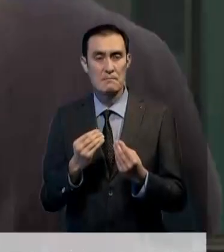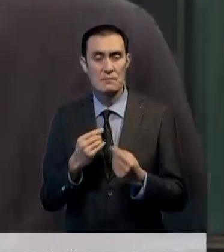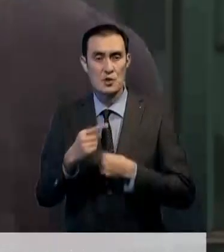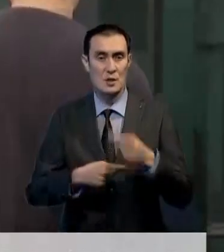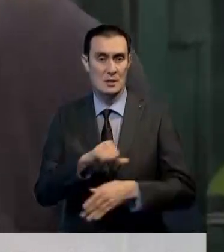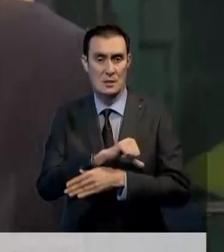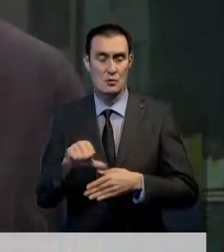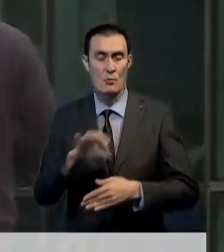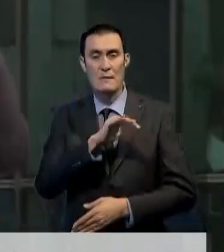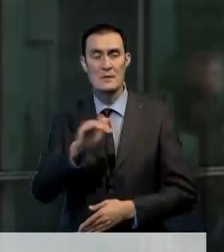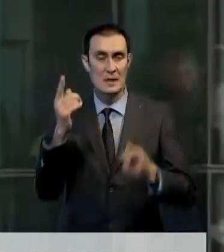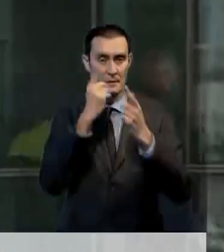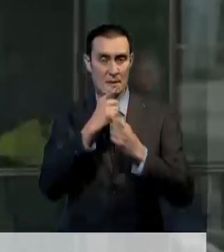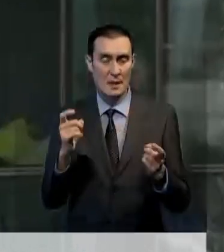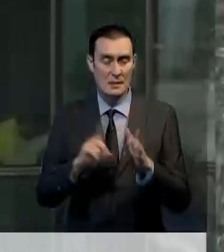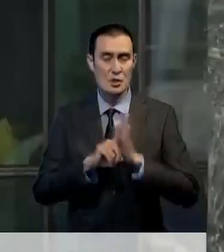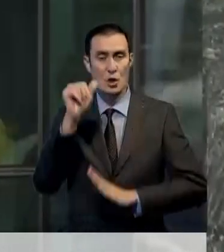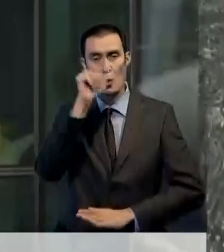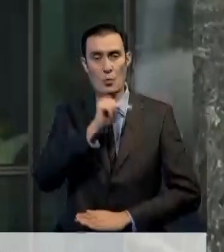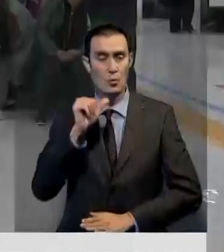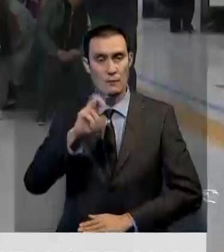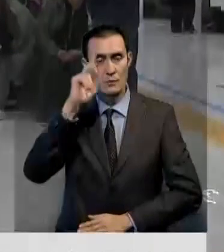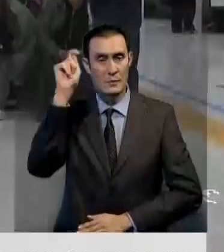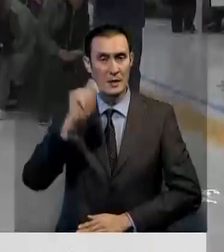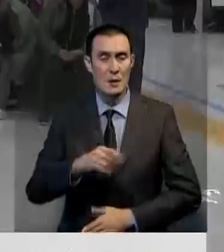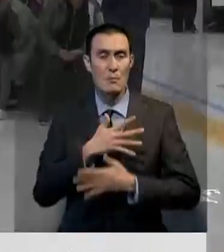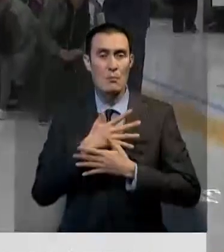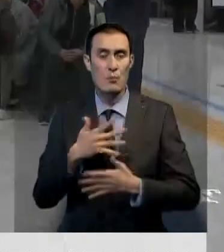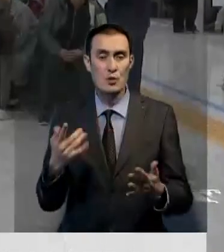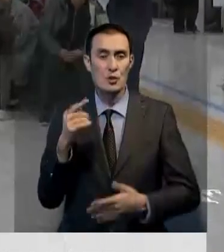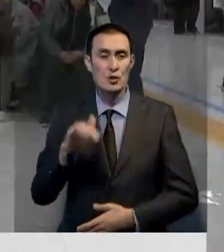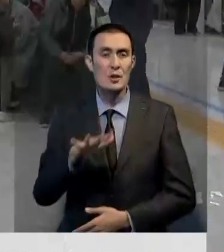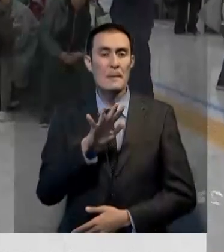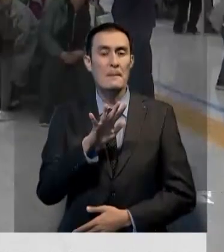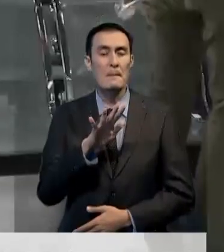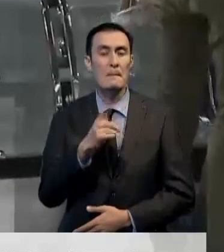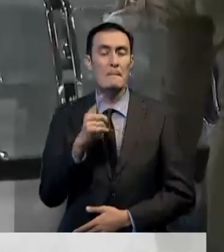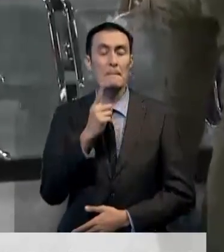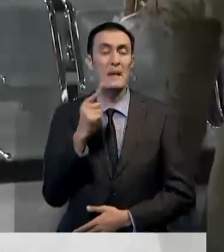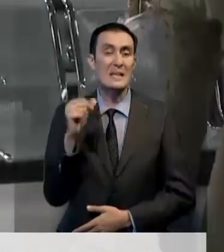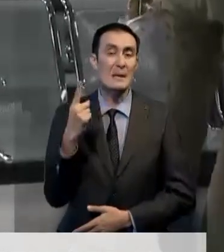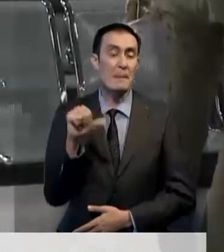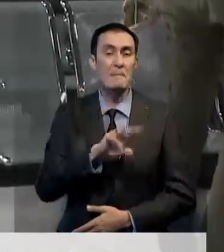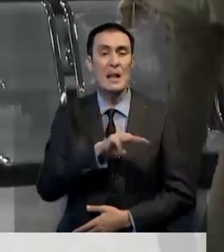границы. По официальным данным, с начала года в страну въехали больше 1,5 миллиона